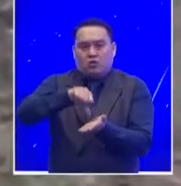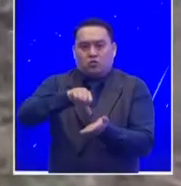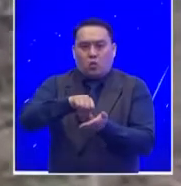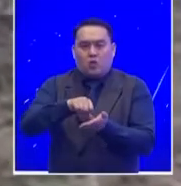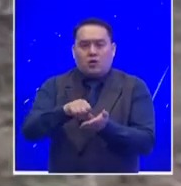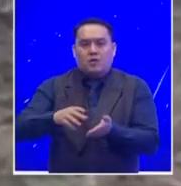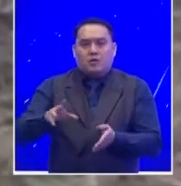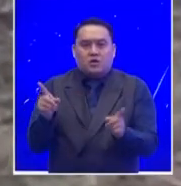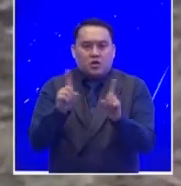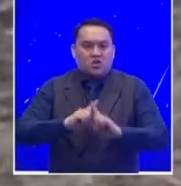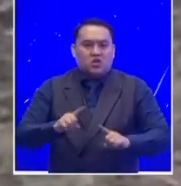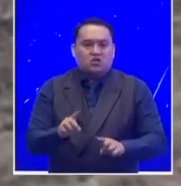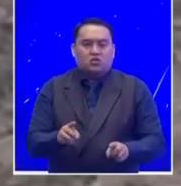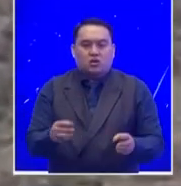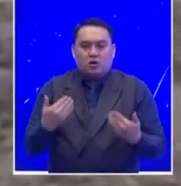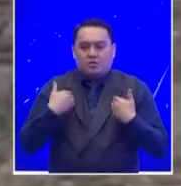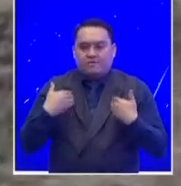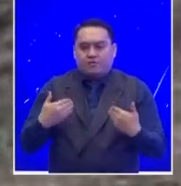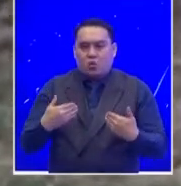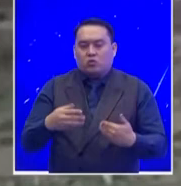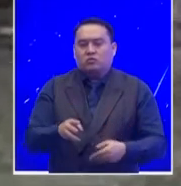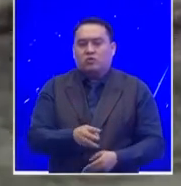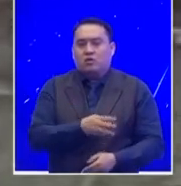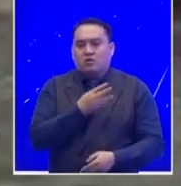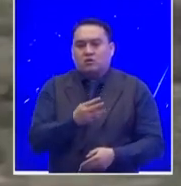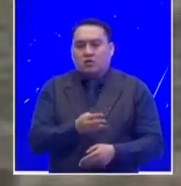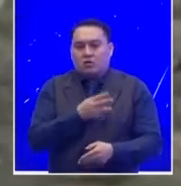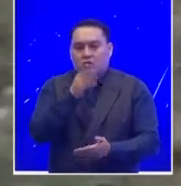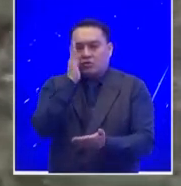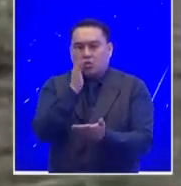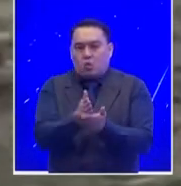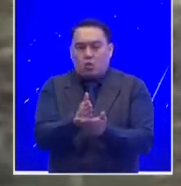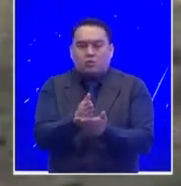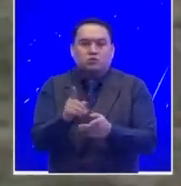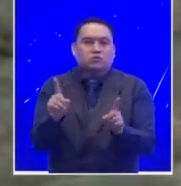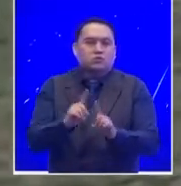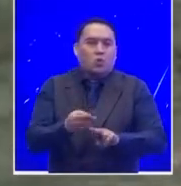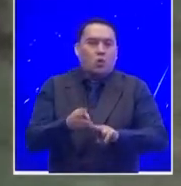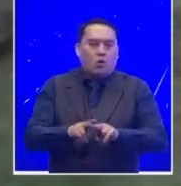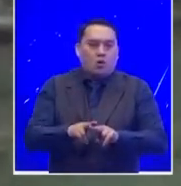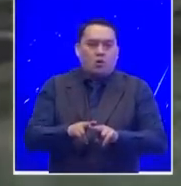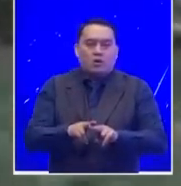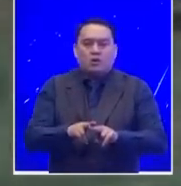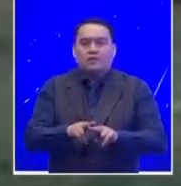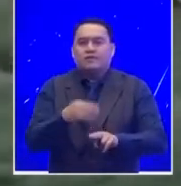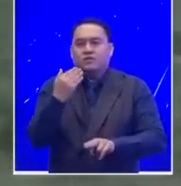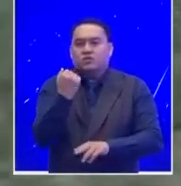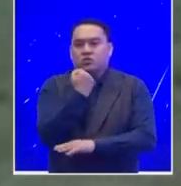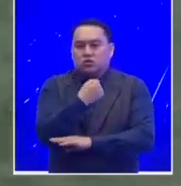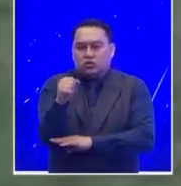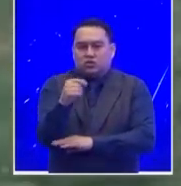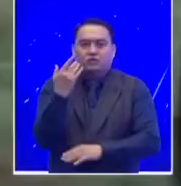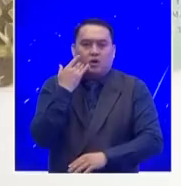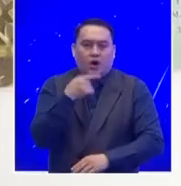Қаруластар арасында ерекше қайсарлығымен көзге түскен. Ажалдың көзіне тура қара, кірпік қақпа, сонда сенен ажал қорқады, сен жеңесің, дейтін